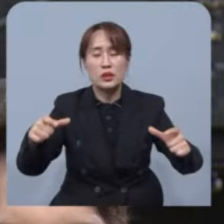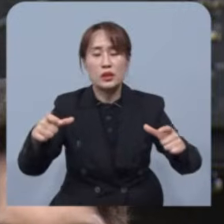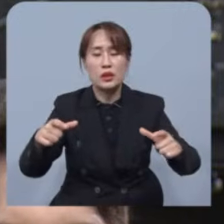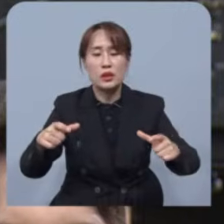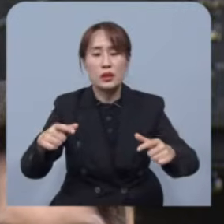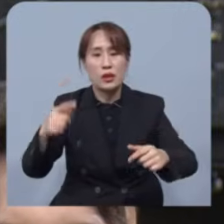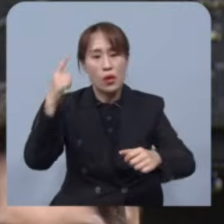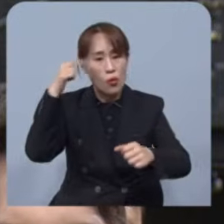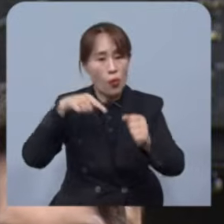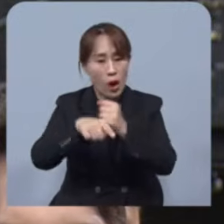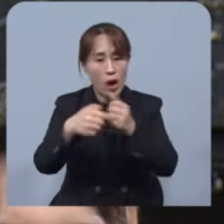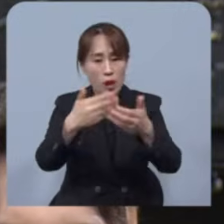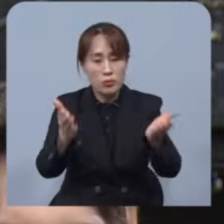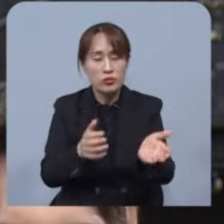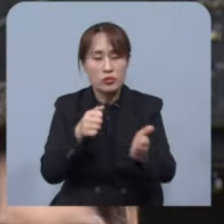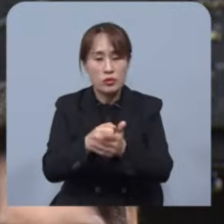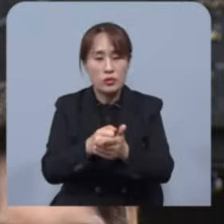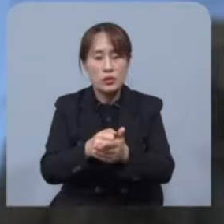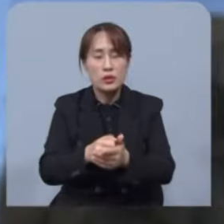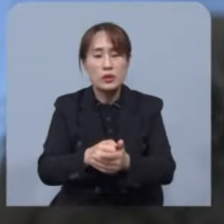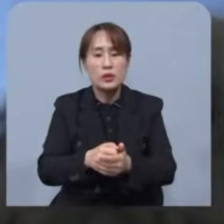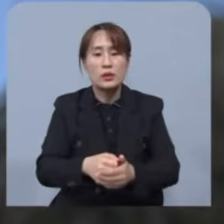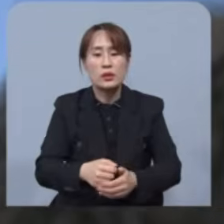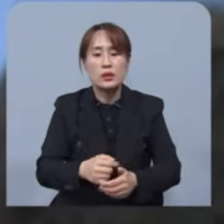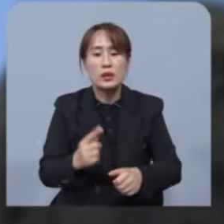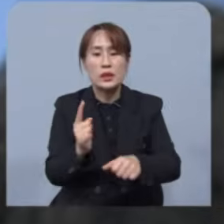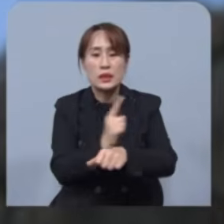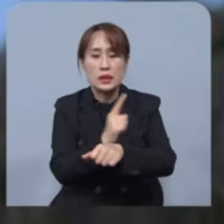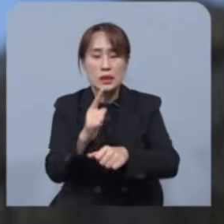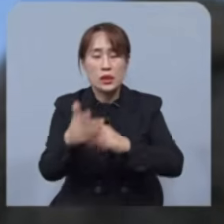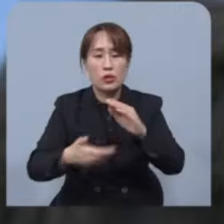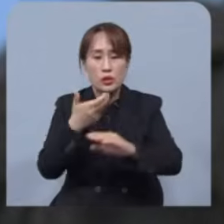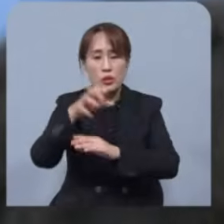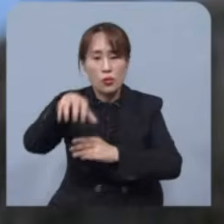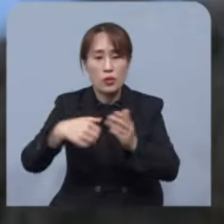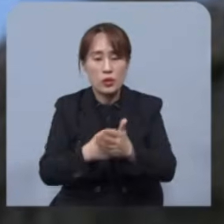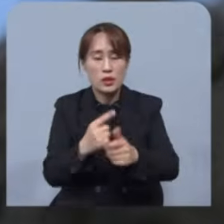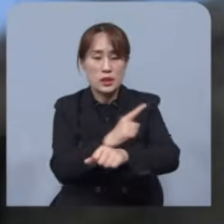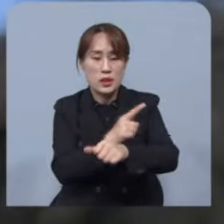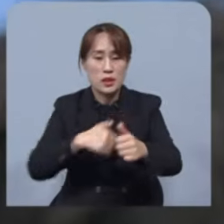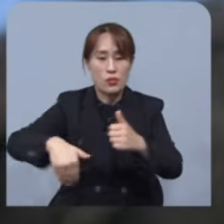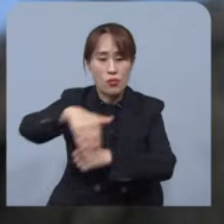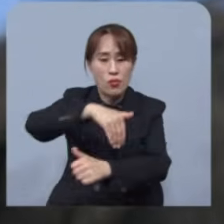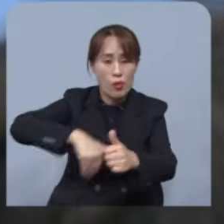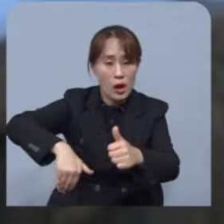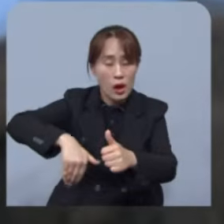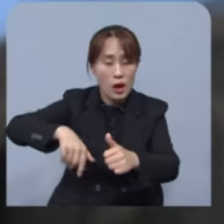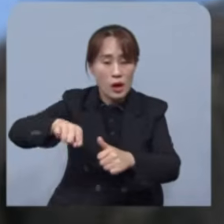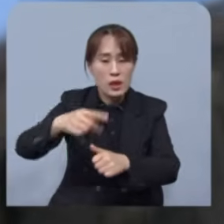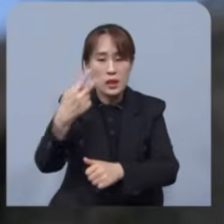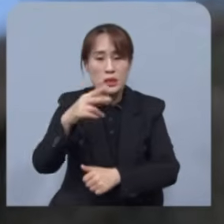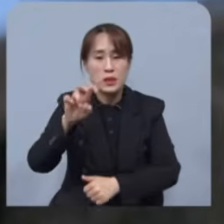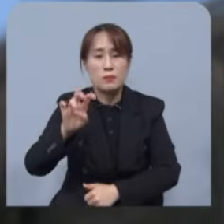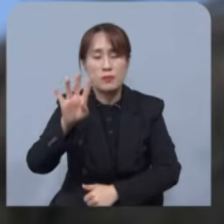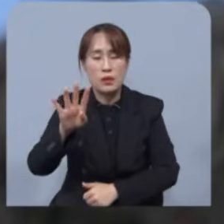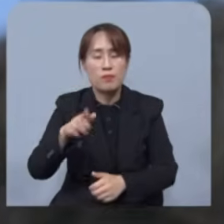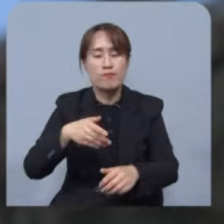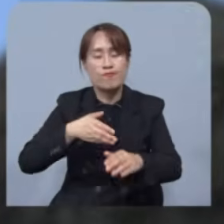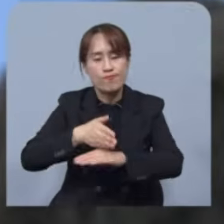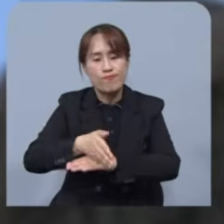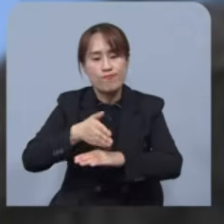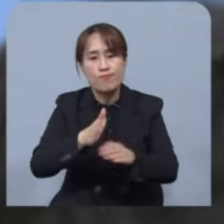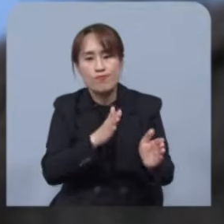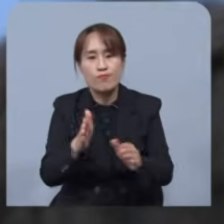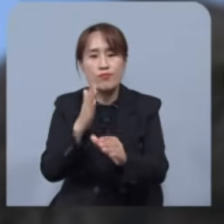저희 과기부에서 지정한 디지털 혁신 거점으로 지정을 받아서 이런 디지털 생태계를 24년부터 차근차근 준비해